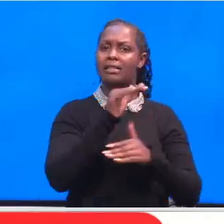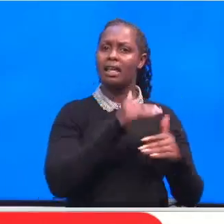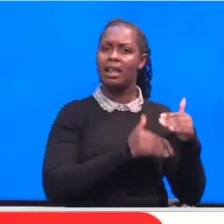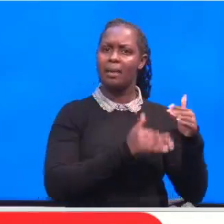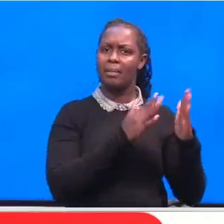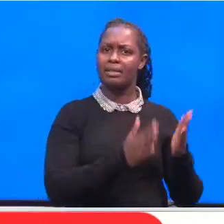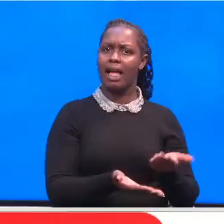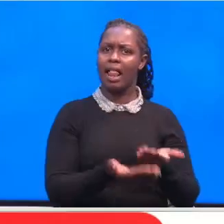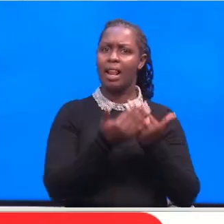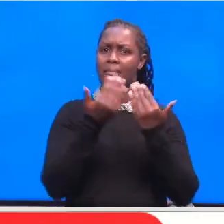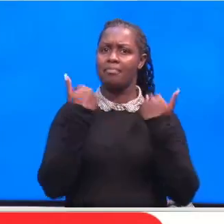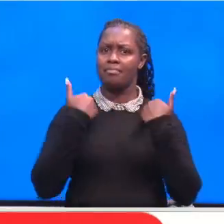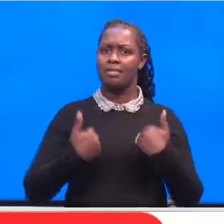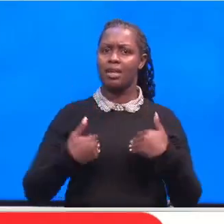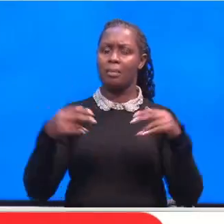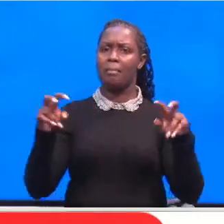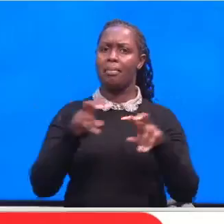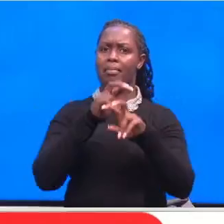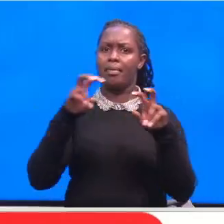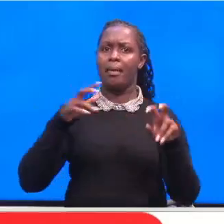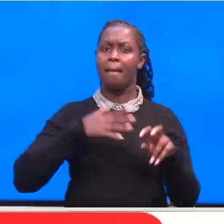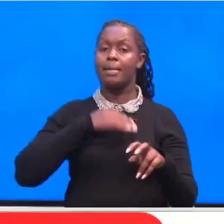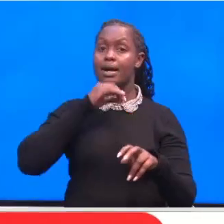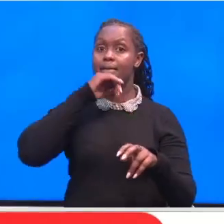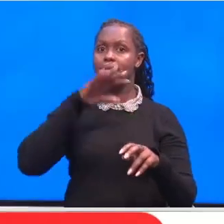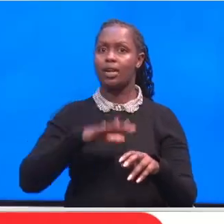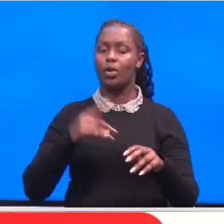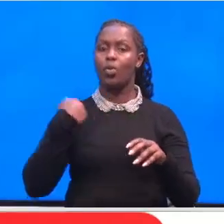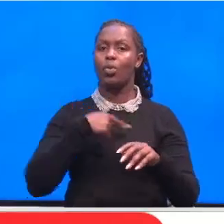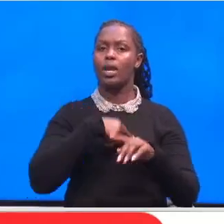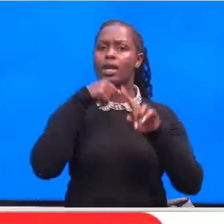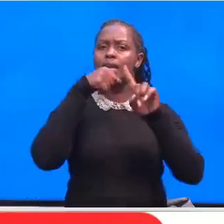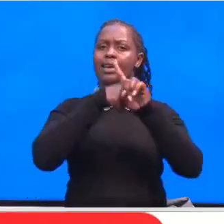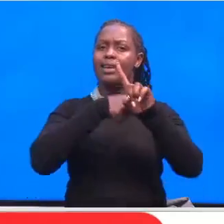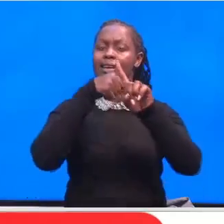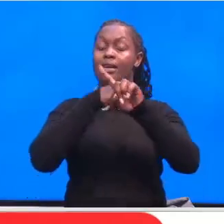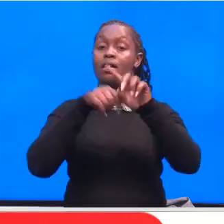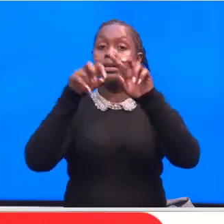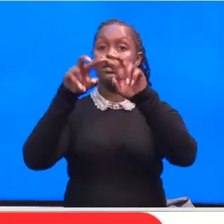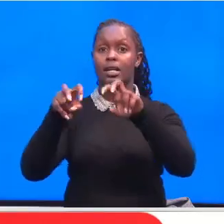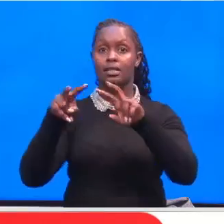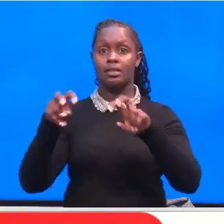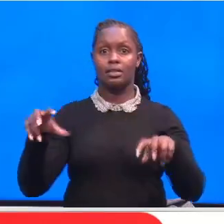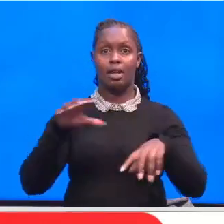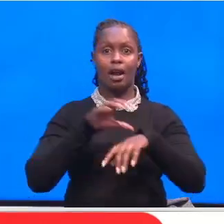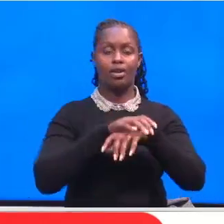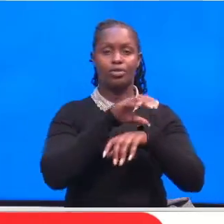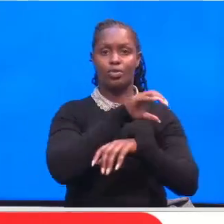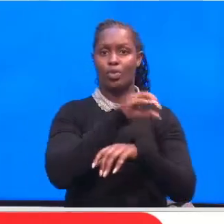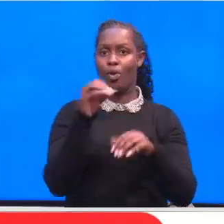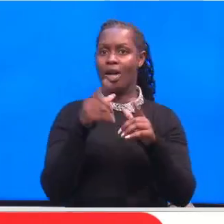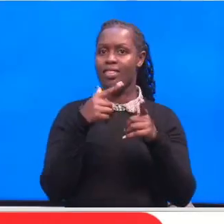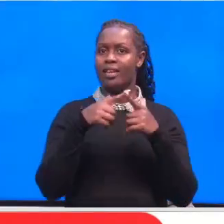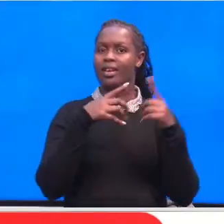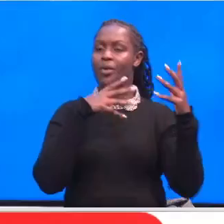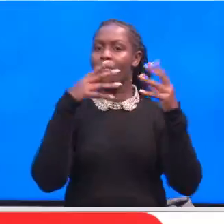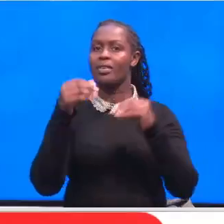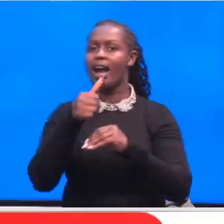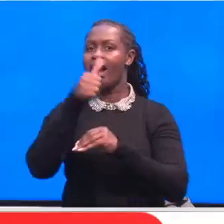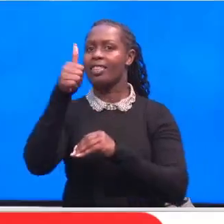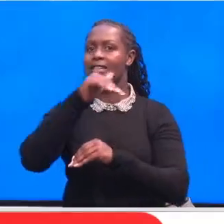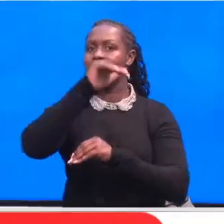Tukaingia mitaani, tukamtafuta mtaa ule wetu wa Chamunyu, hatukumpata. Tukaja tena huku mtaa wa Mamlaya, hatukumpata. Tukaenda